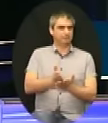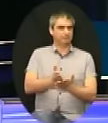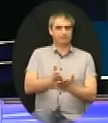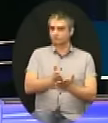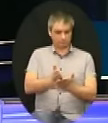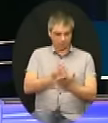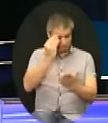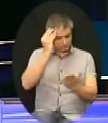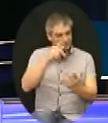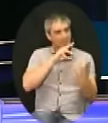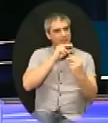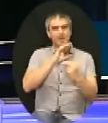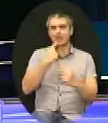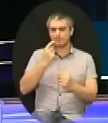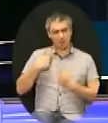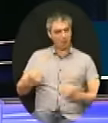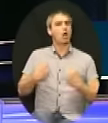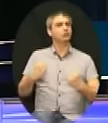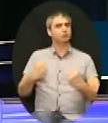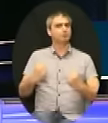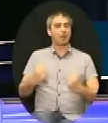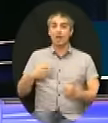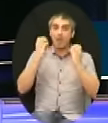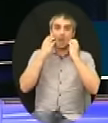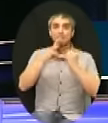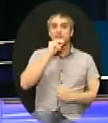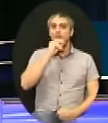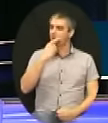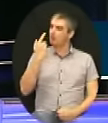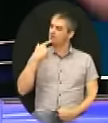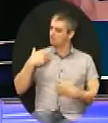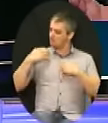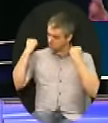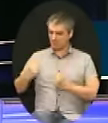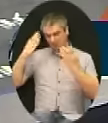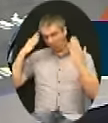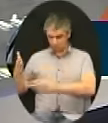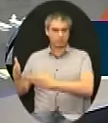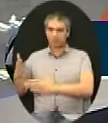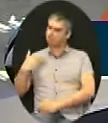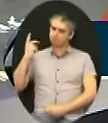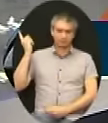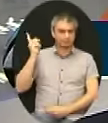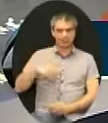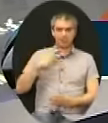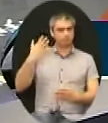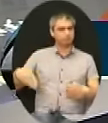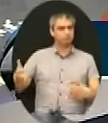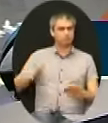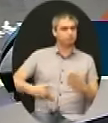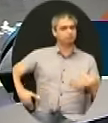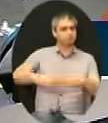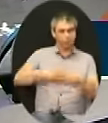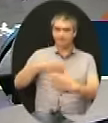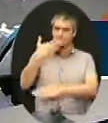לא זוכר שצריך גם לדבר בלשון של עוצמה. רבין דיבר עם לשון אחד ביטחונית, והושיט יד לאזור, גם ברמה המדינית